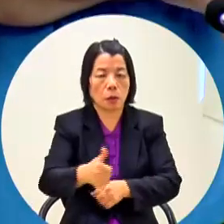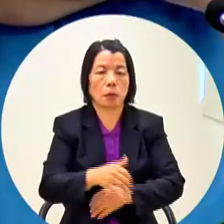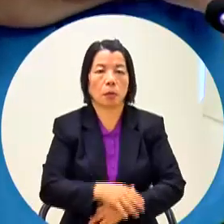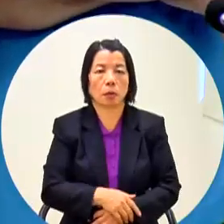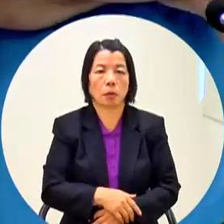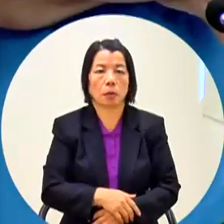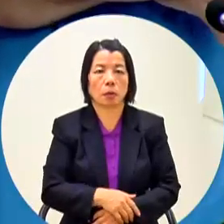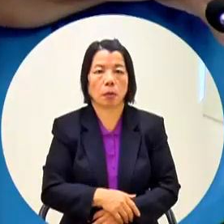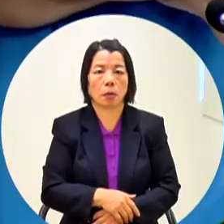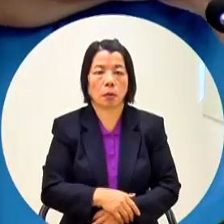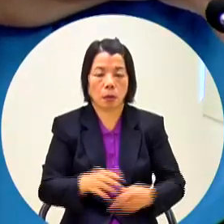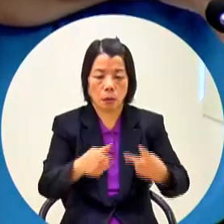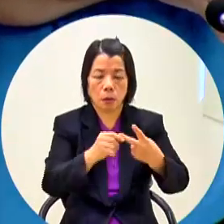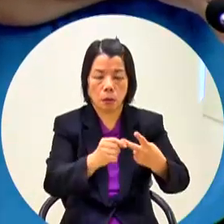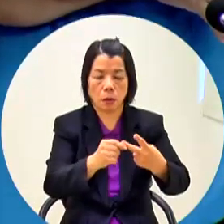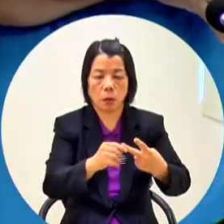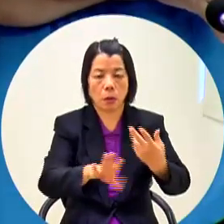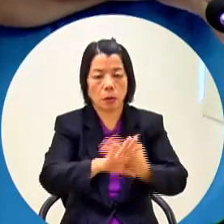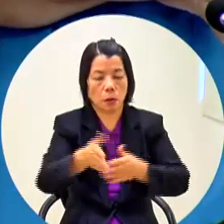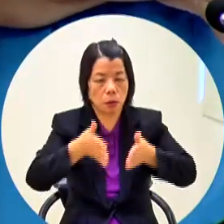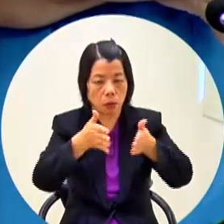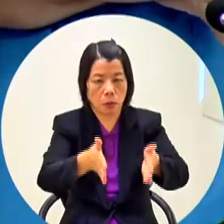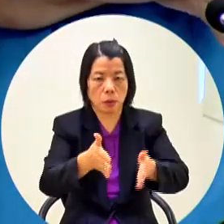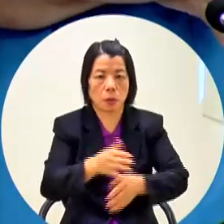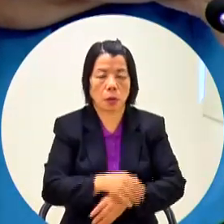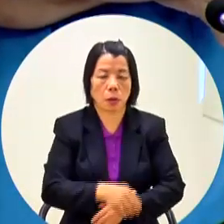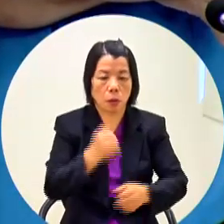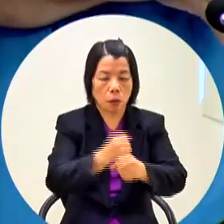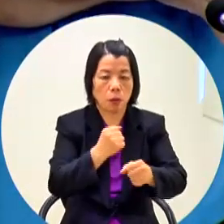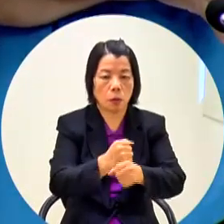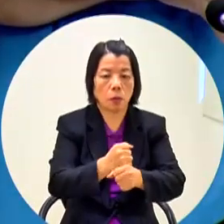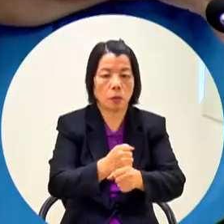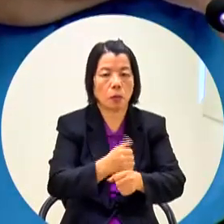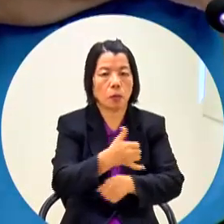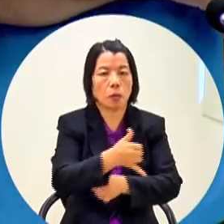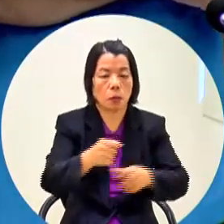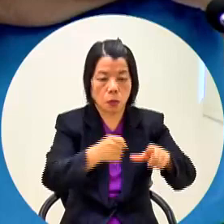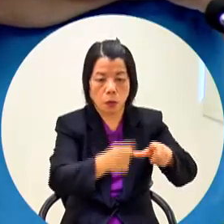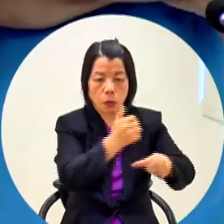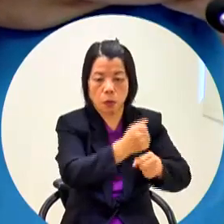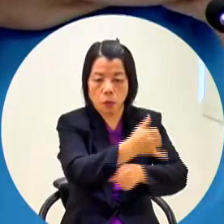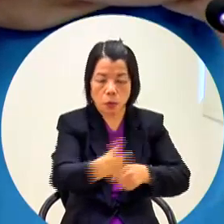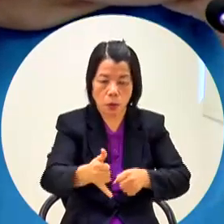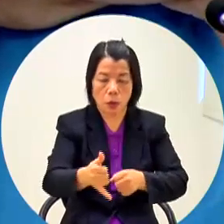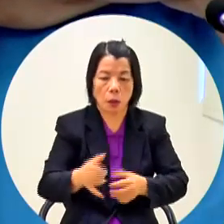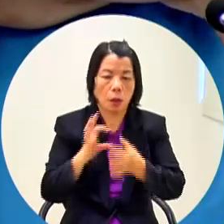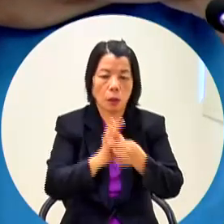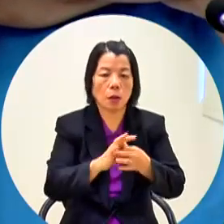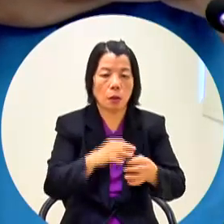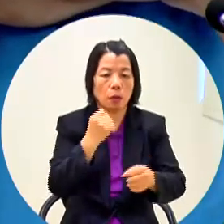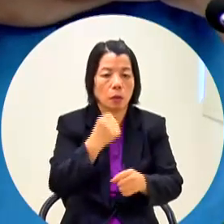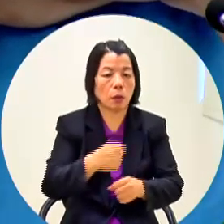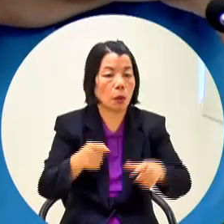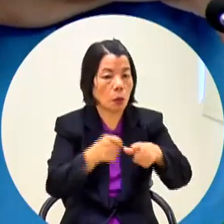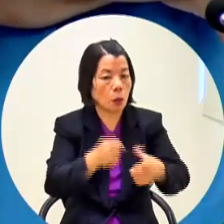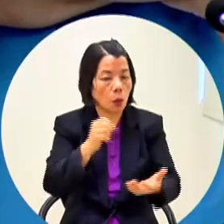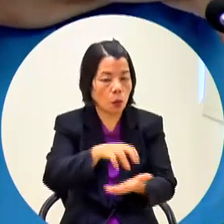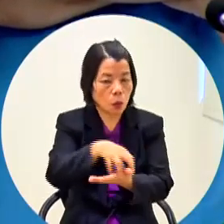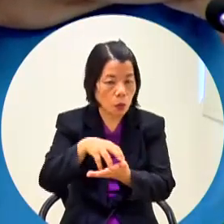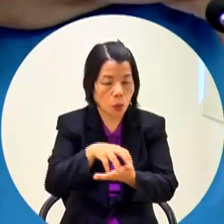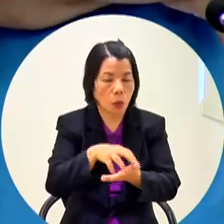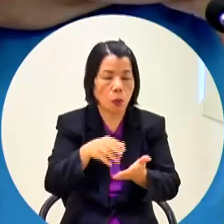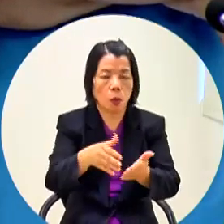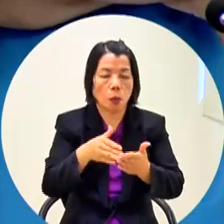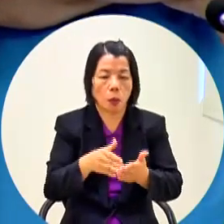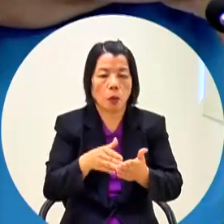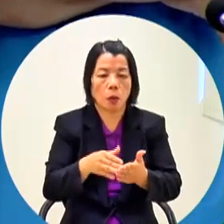二项就是另外针对公务人员，若是因公需要隔离，我们市政府有